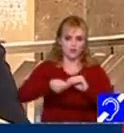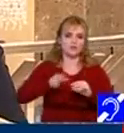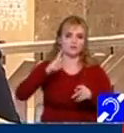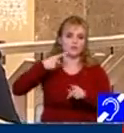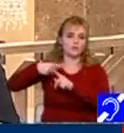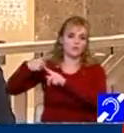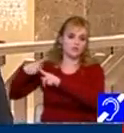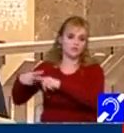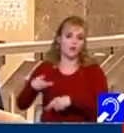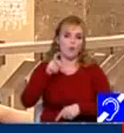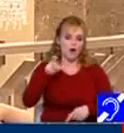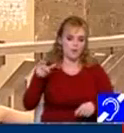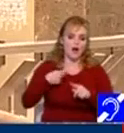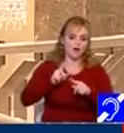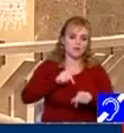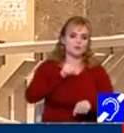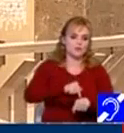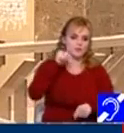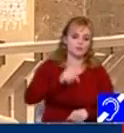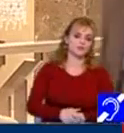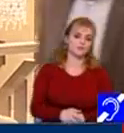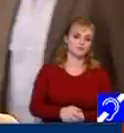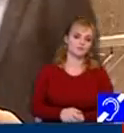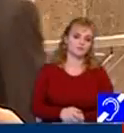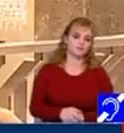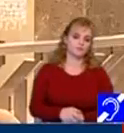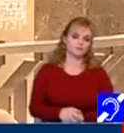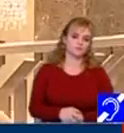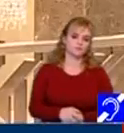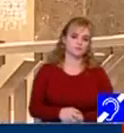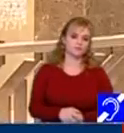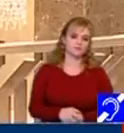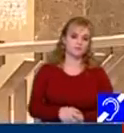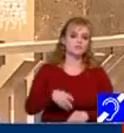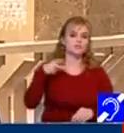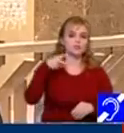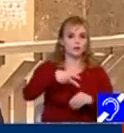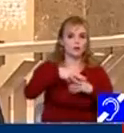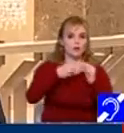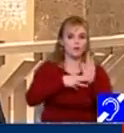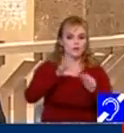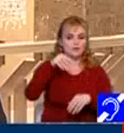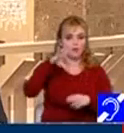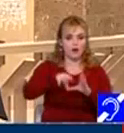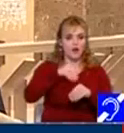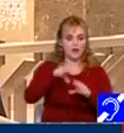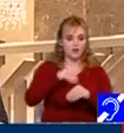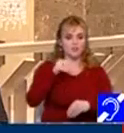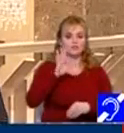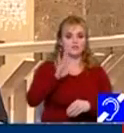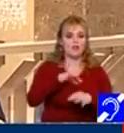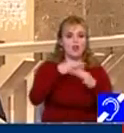pozitive și să acel an 2018 să se încununeze cu alegeri libere, democratice, transparente, în